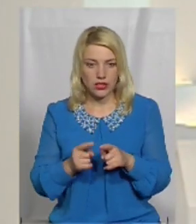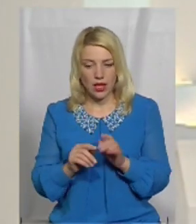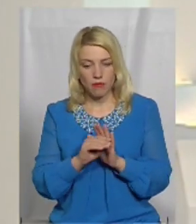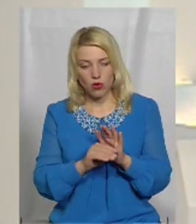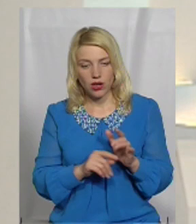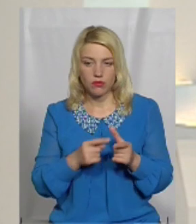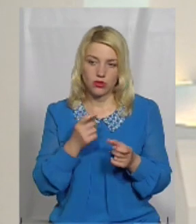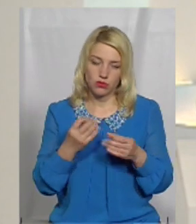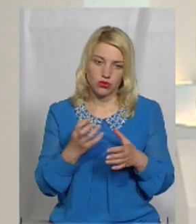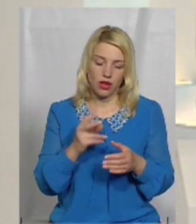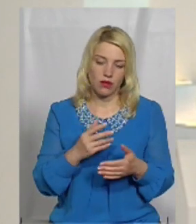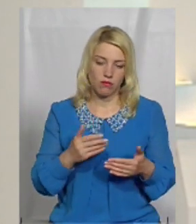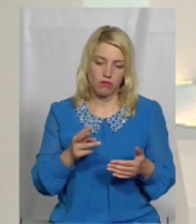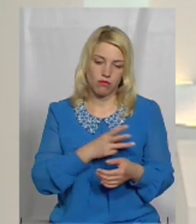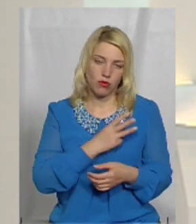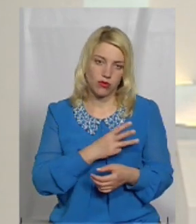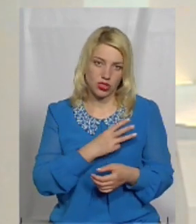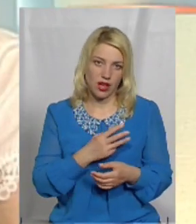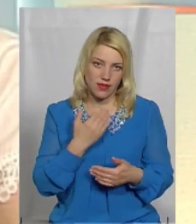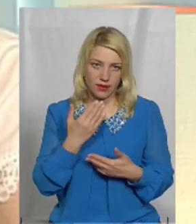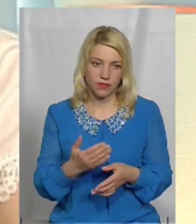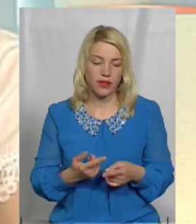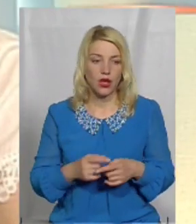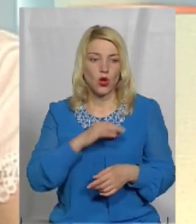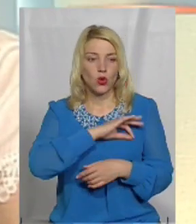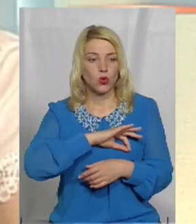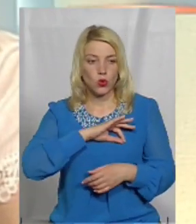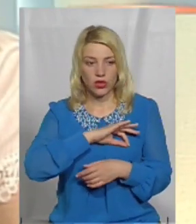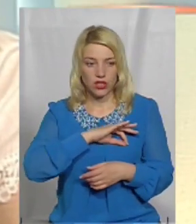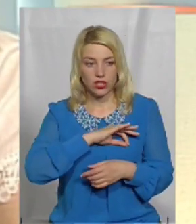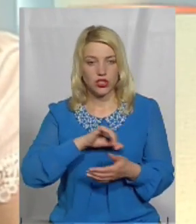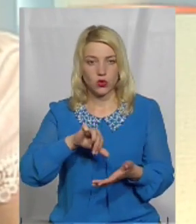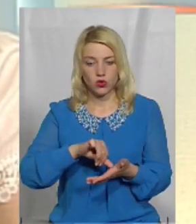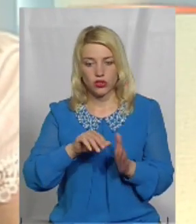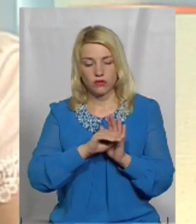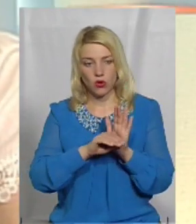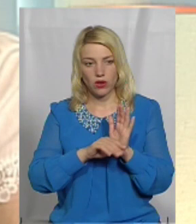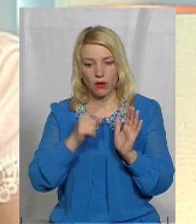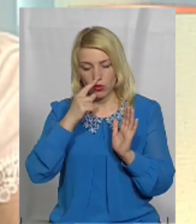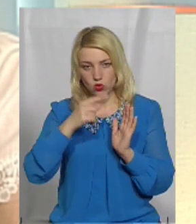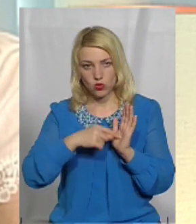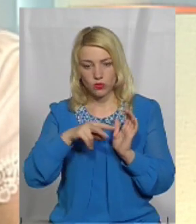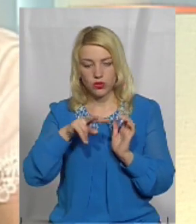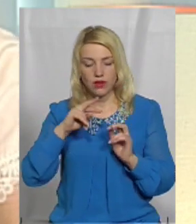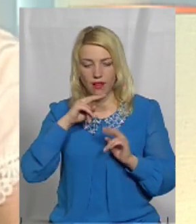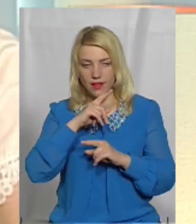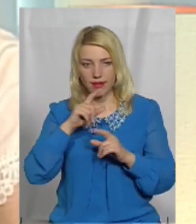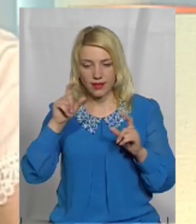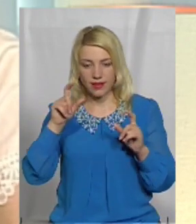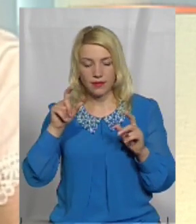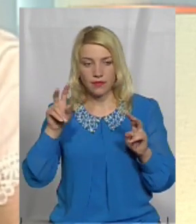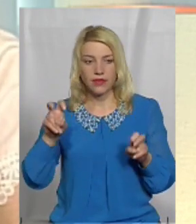Чи також по бажанню, як і для приватних? Юридично участь в програмі «Доступні ліки» є абсолютно